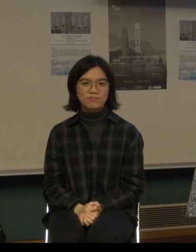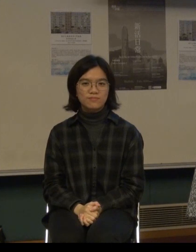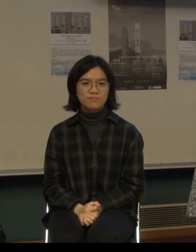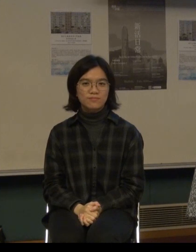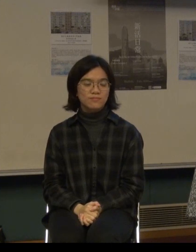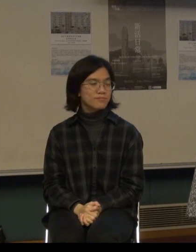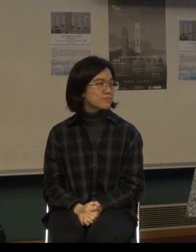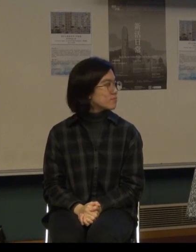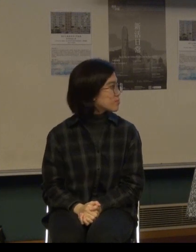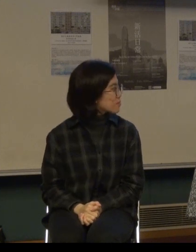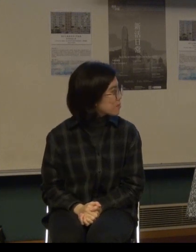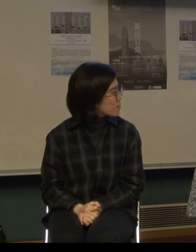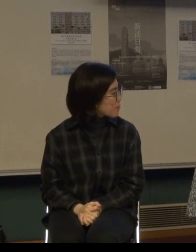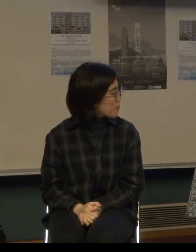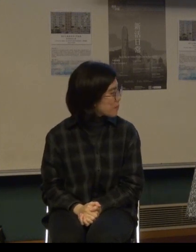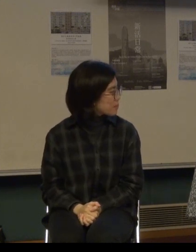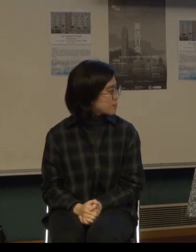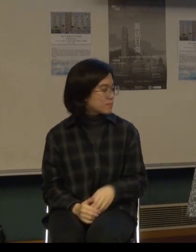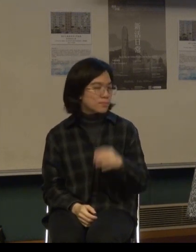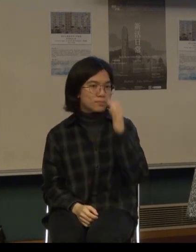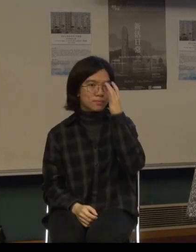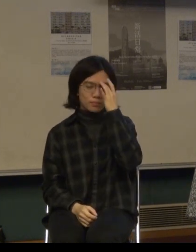你可以攞住。